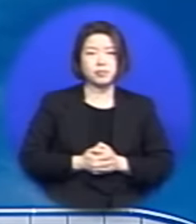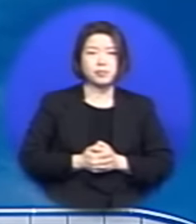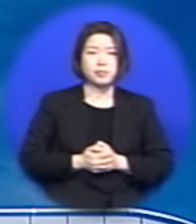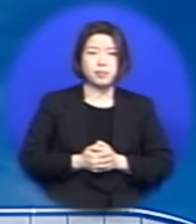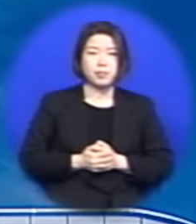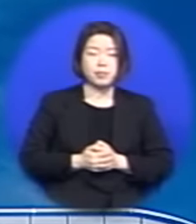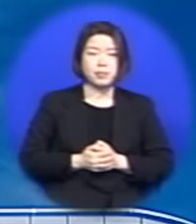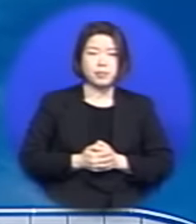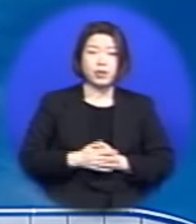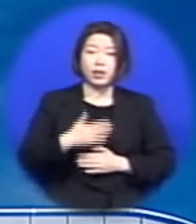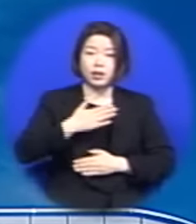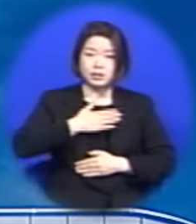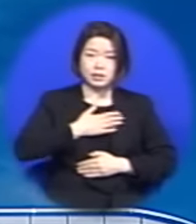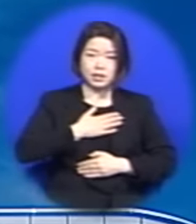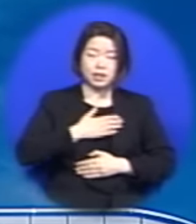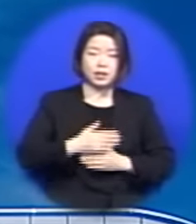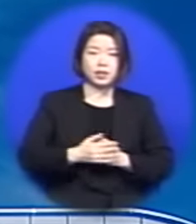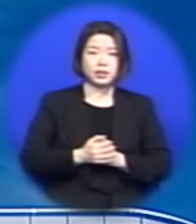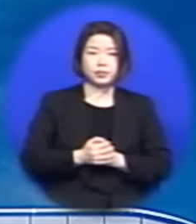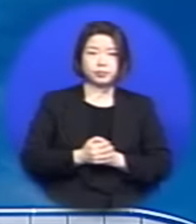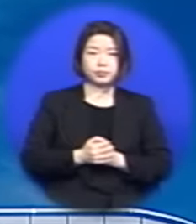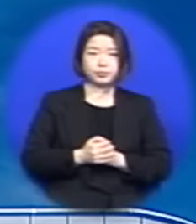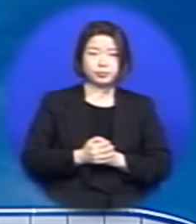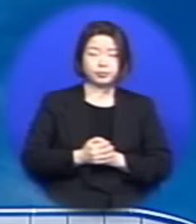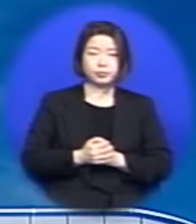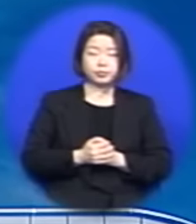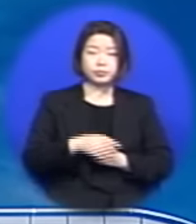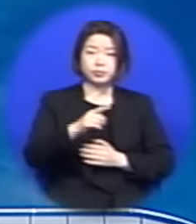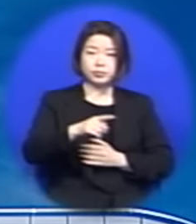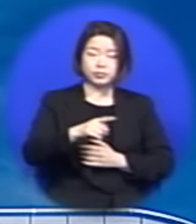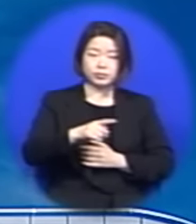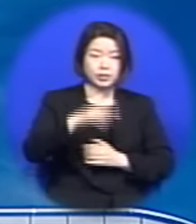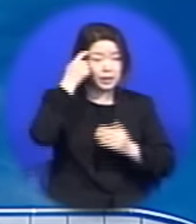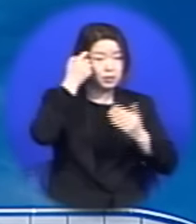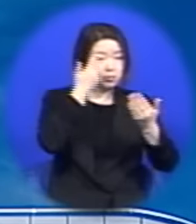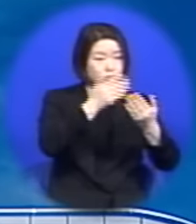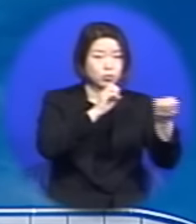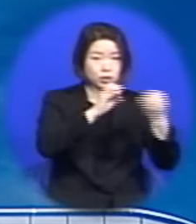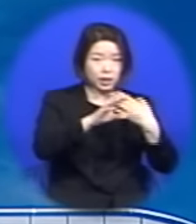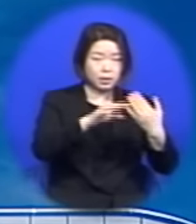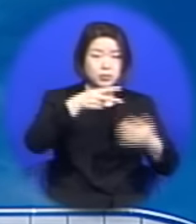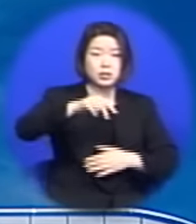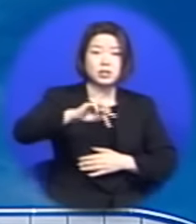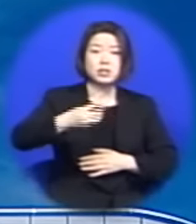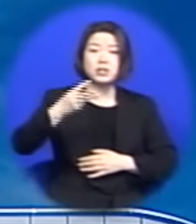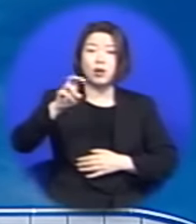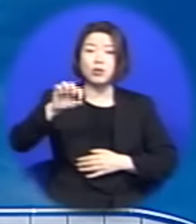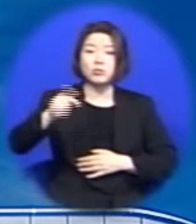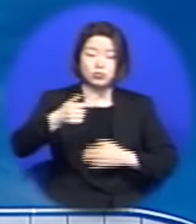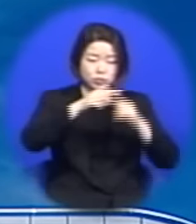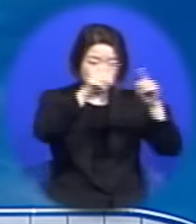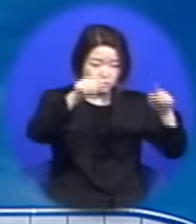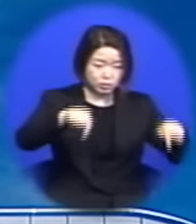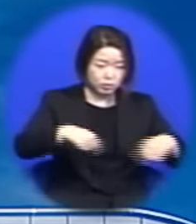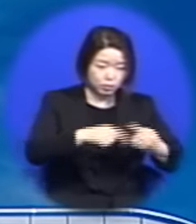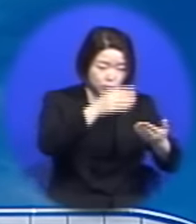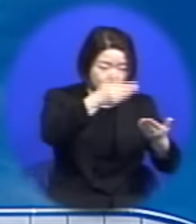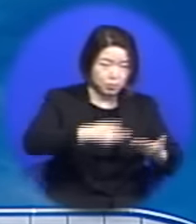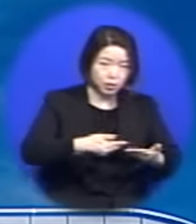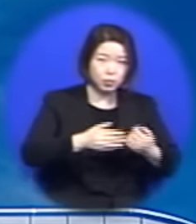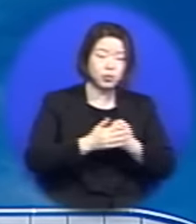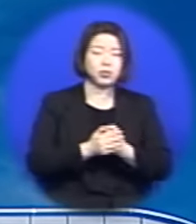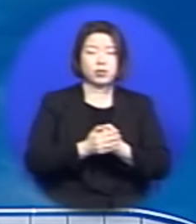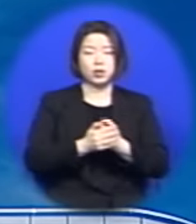나왔더라고요 제가 그 설문 결과를 읽으면서 누가복음 14장 16절에서